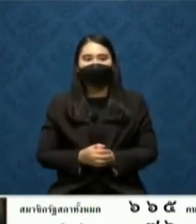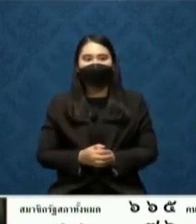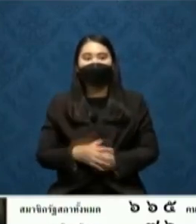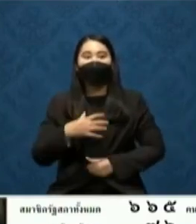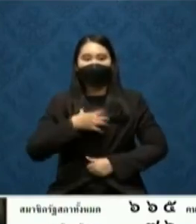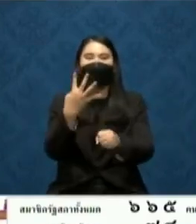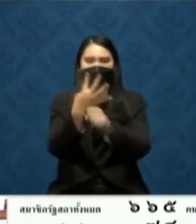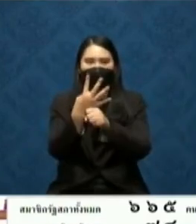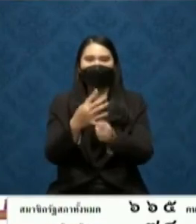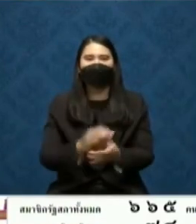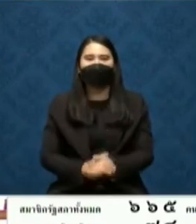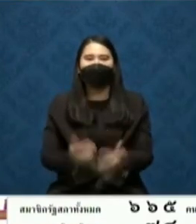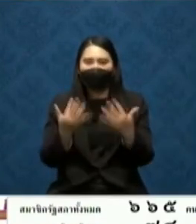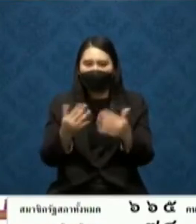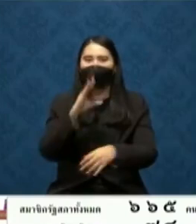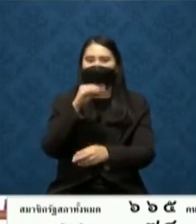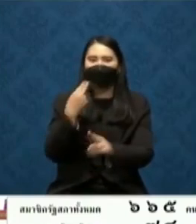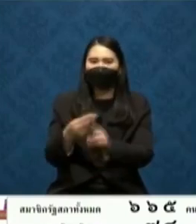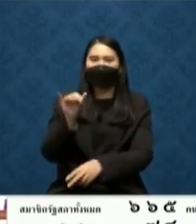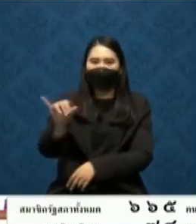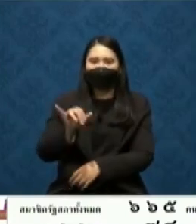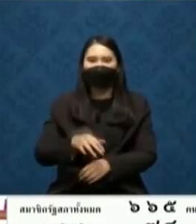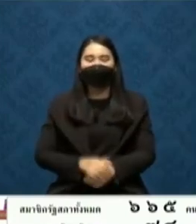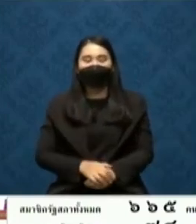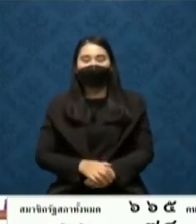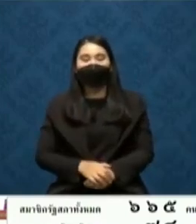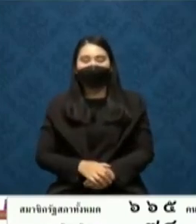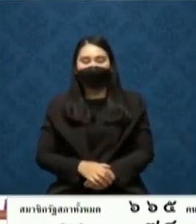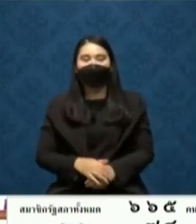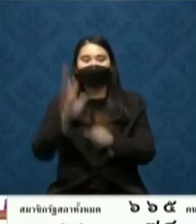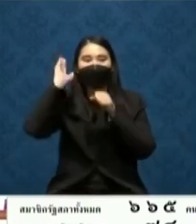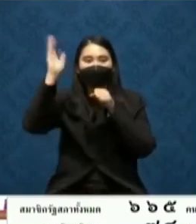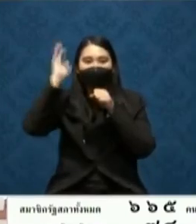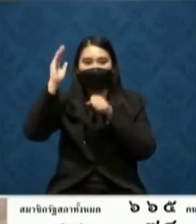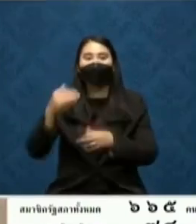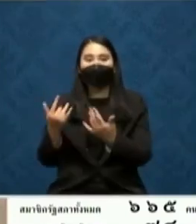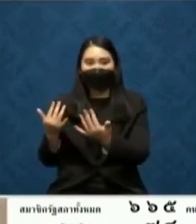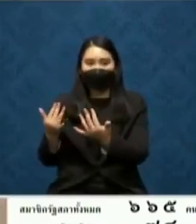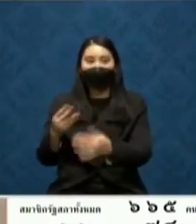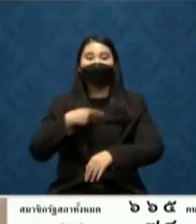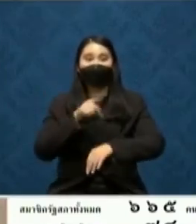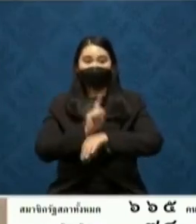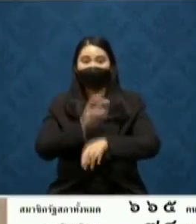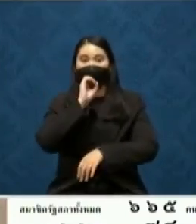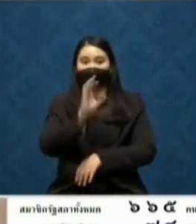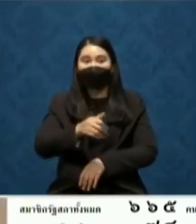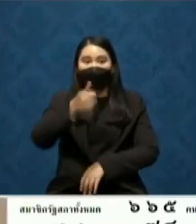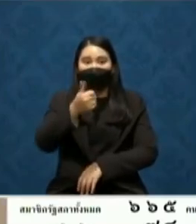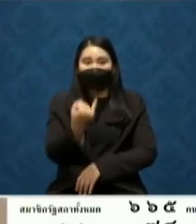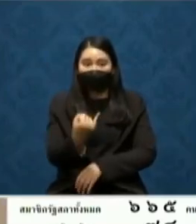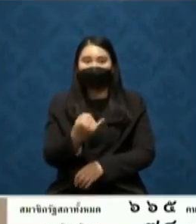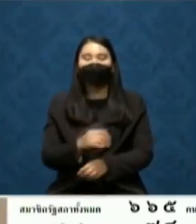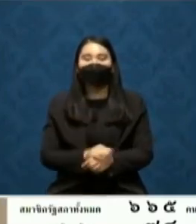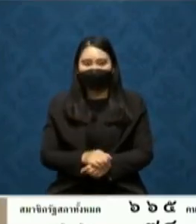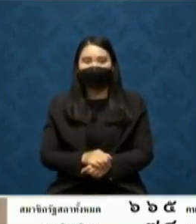เกมการเมืองที่ร่วมกันทั้งสิ้น ครับ นะฮะจึงทำให้พรบนั้นเนี่ยต้องไปเอาร่างเดิ